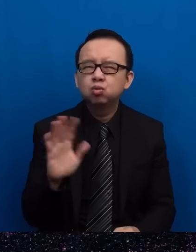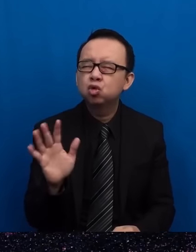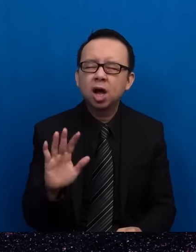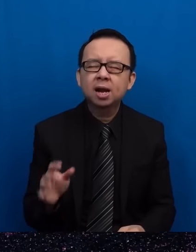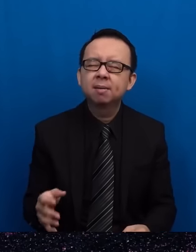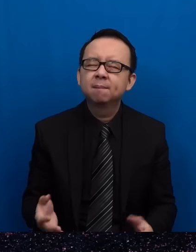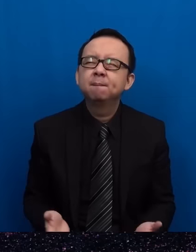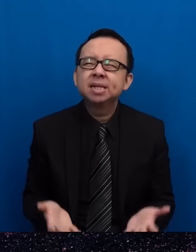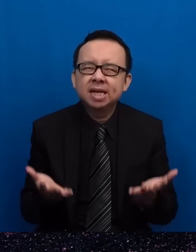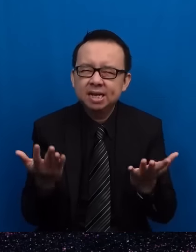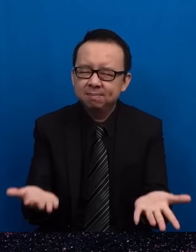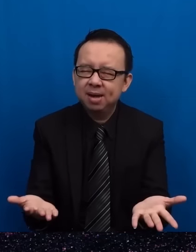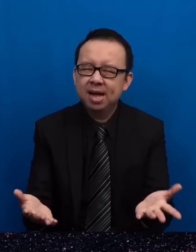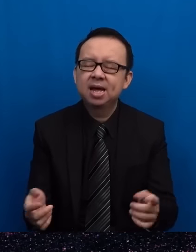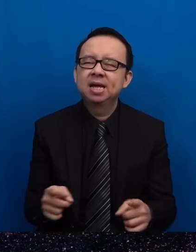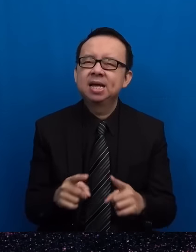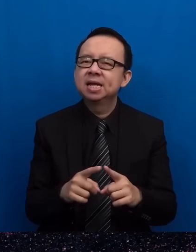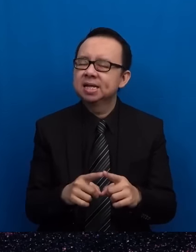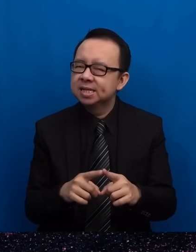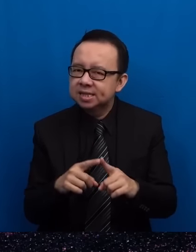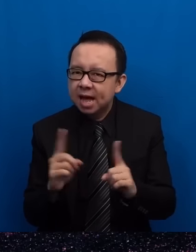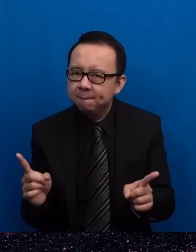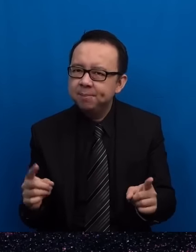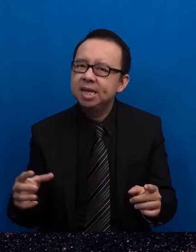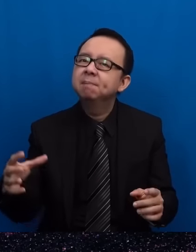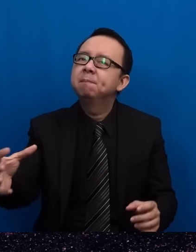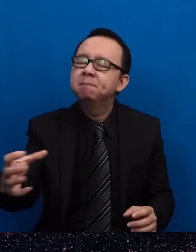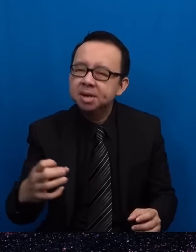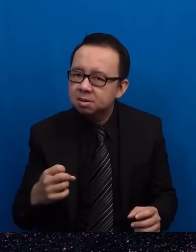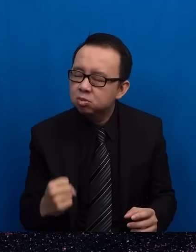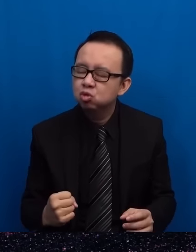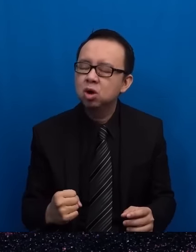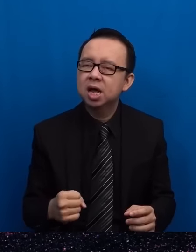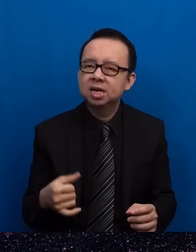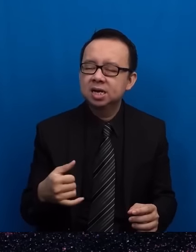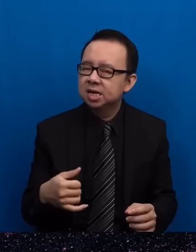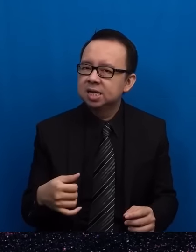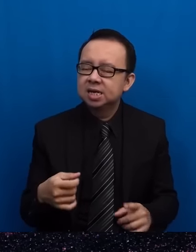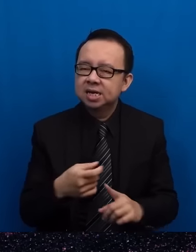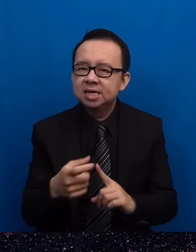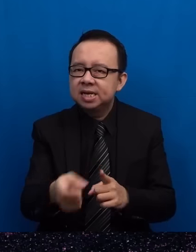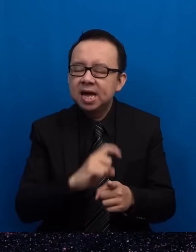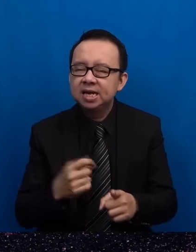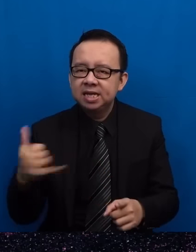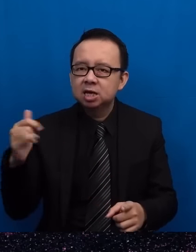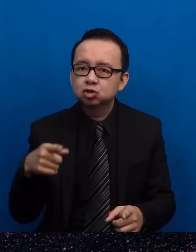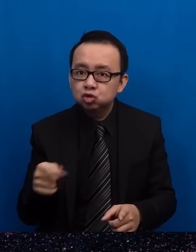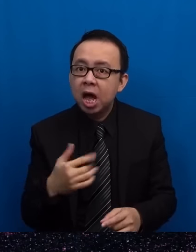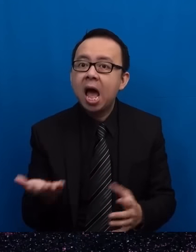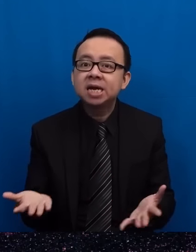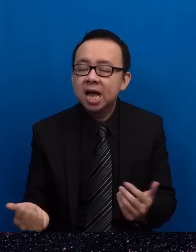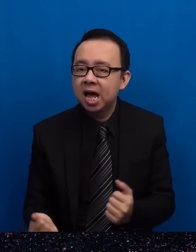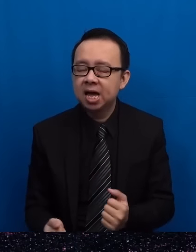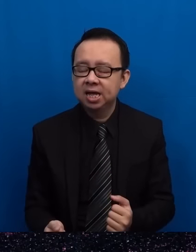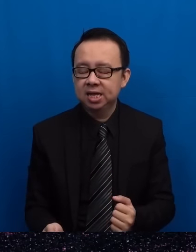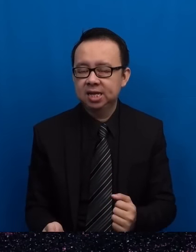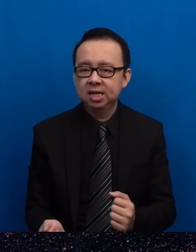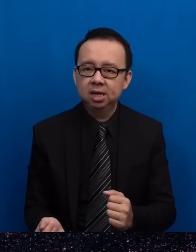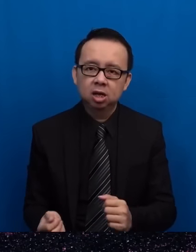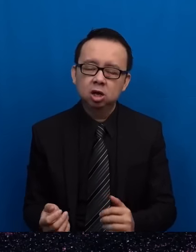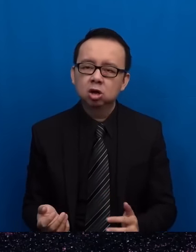serah terima, tetapi menemukan di antara yang sudah ada, yang selama ini kita